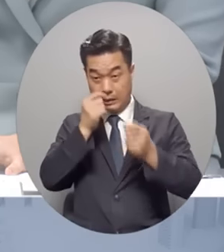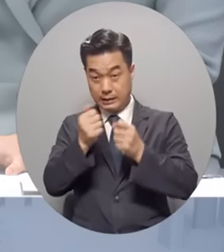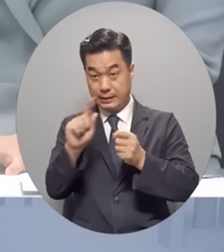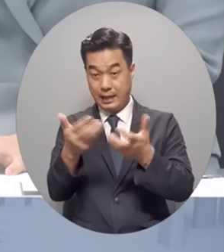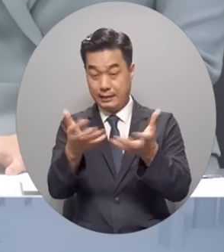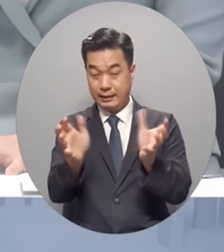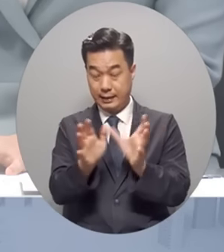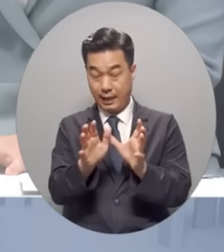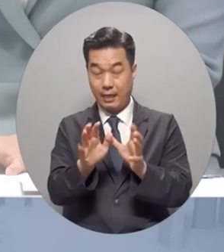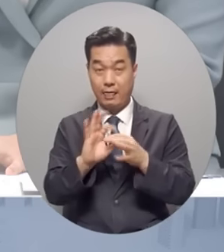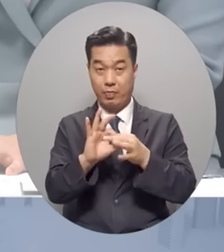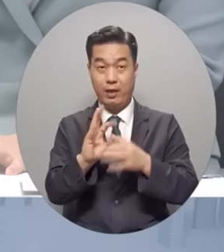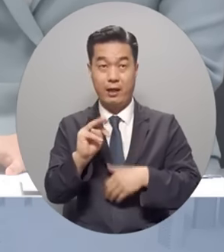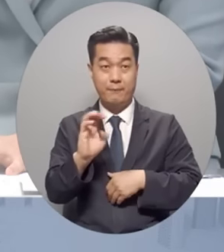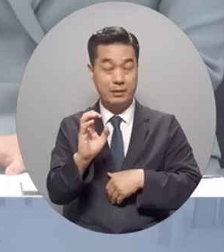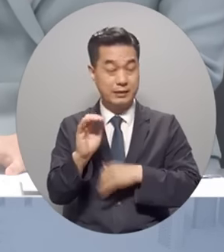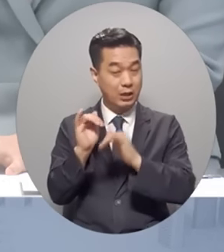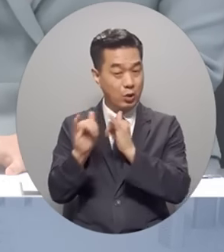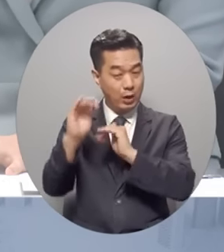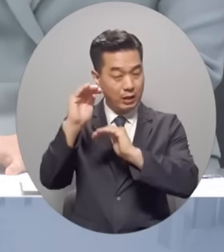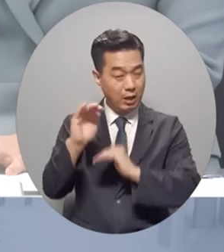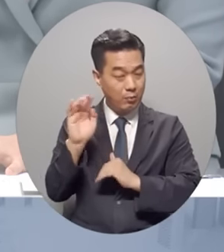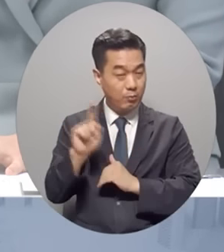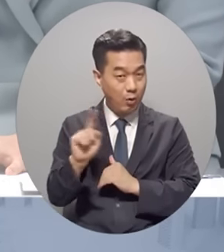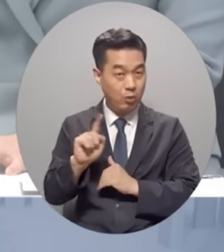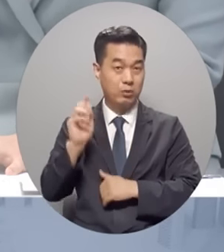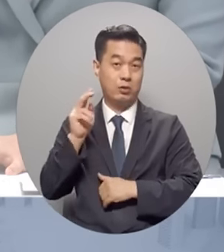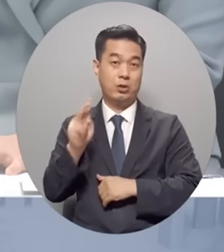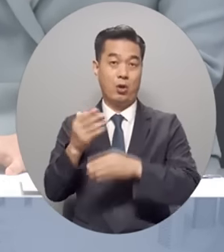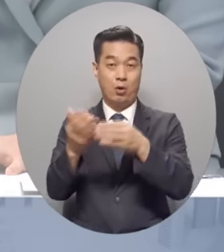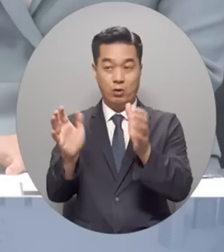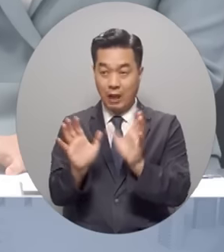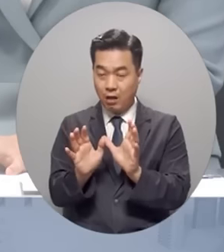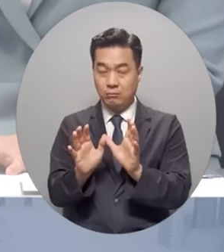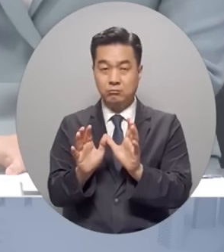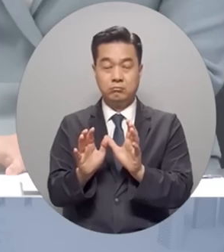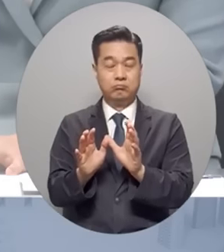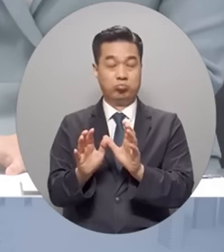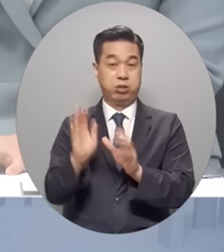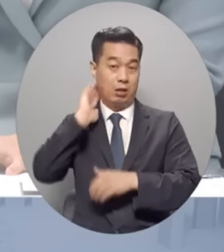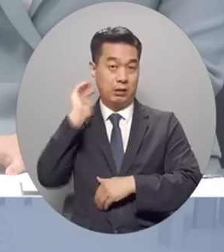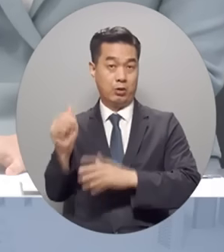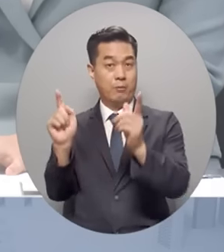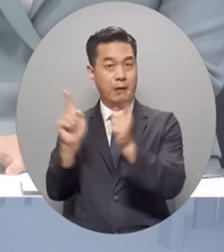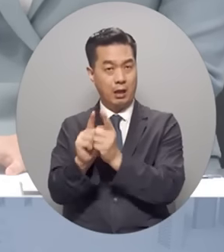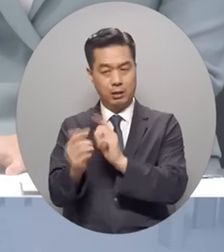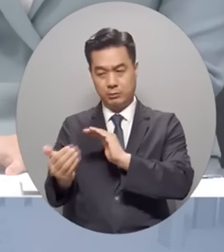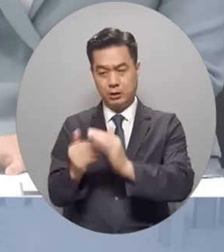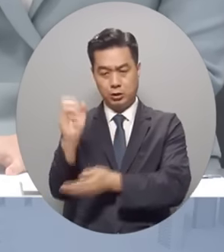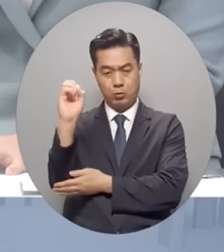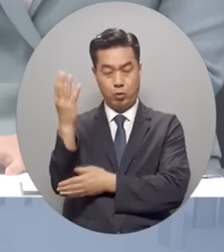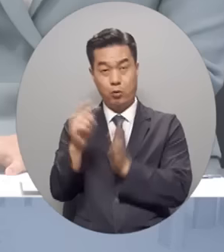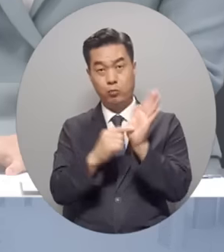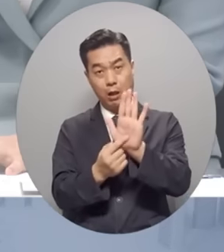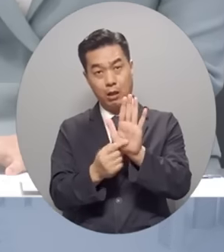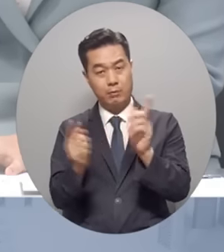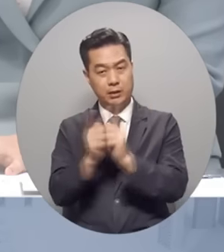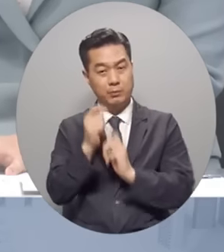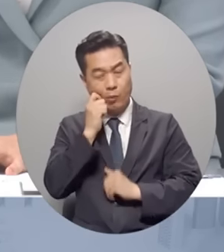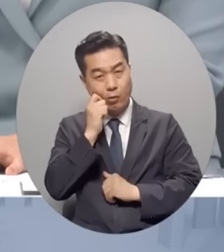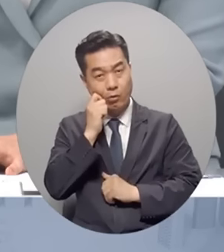MBC 여당 대표와 대통령의 만남이 비밀 회동도 아니고 사전에 언론에 공개됐으니 못 맞는다는 건